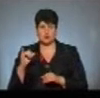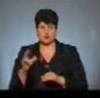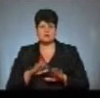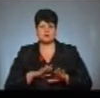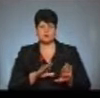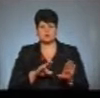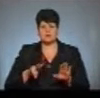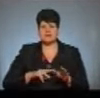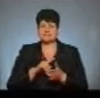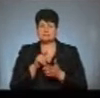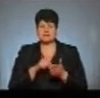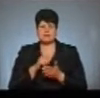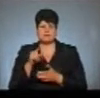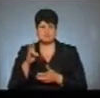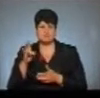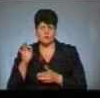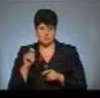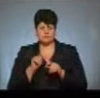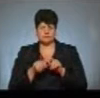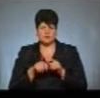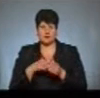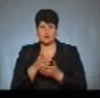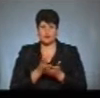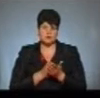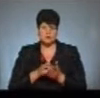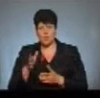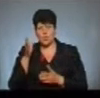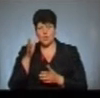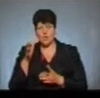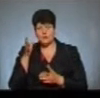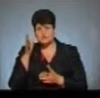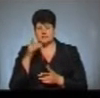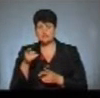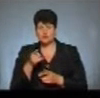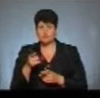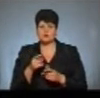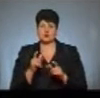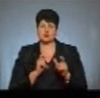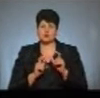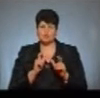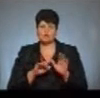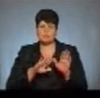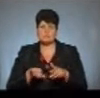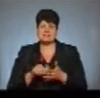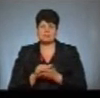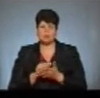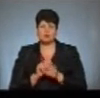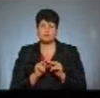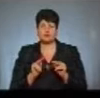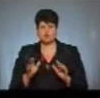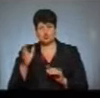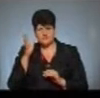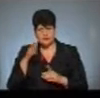заступник директора з питань ЗНО та моніторингу якості освіти Тернопільського інституту післядипломної педагогічної освіти. Вітаю